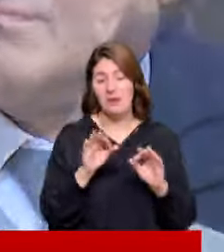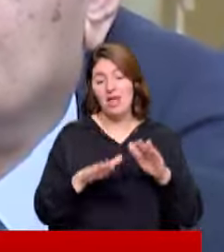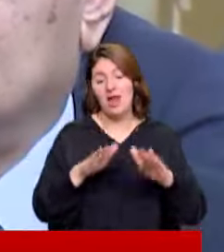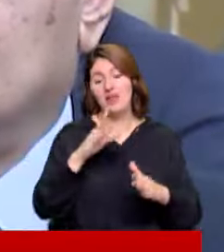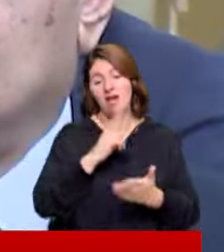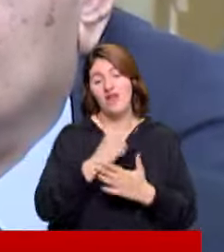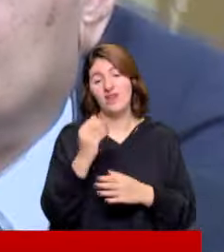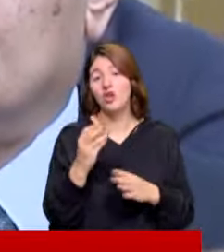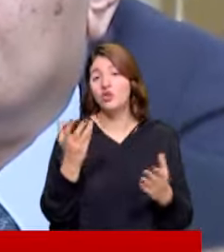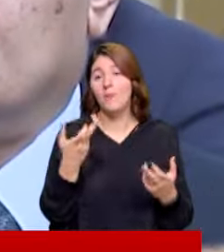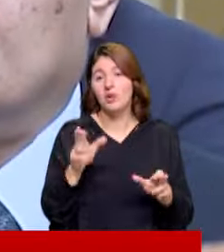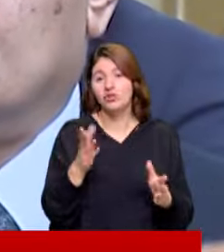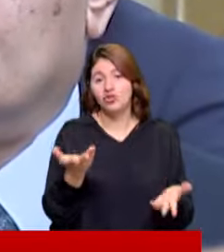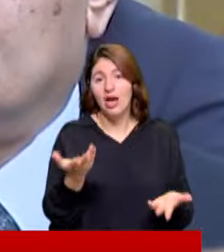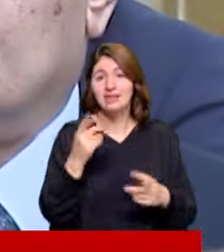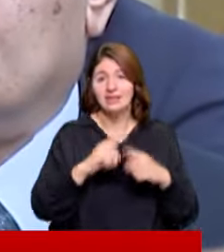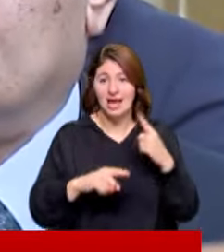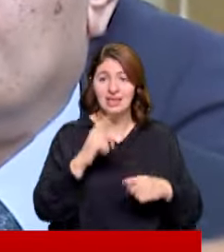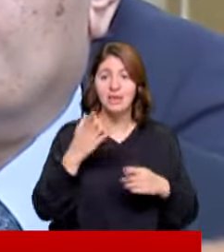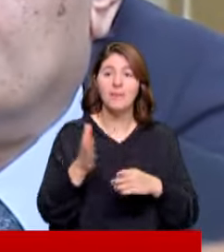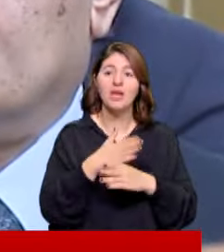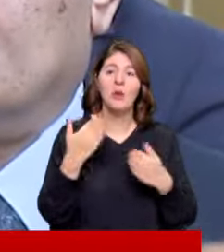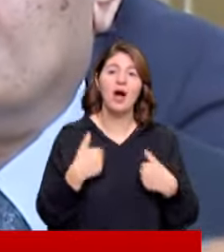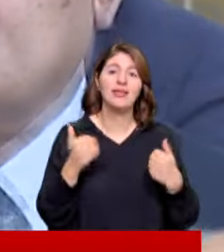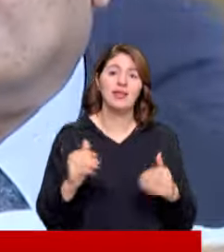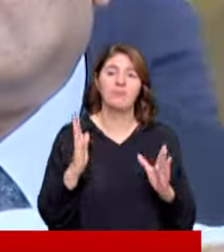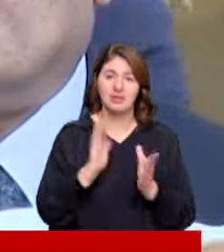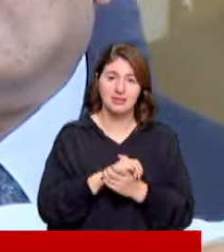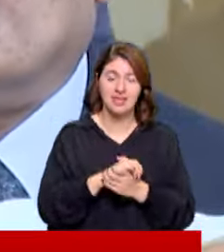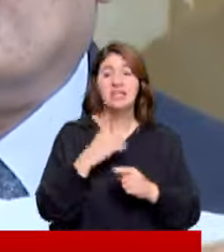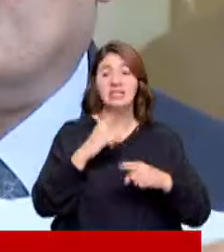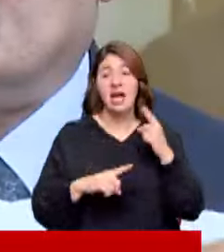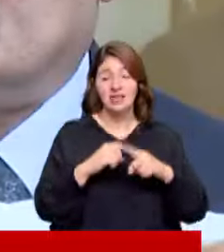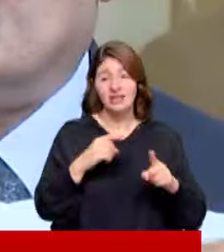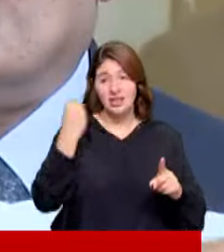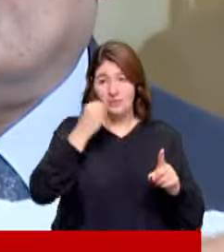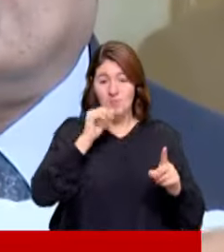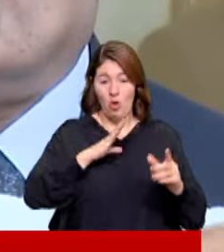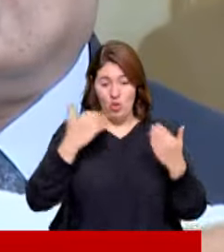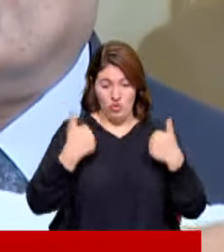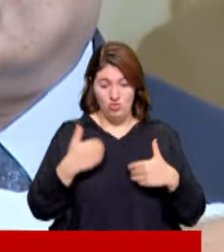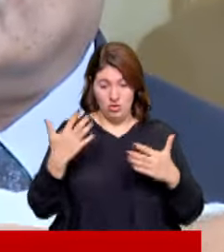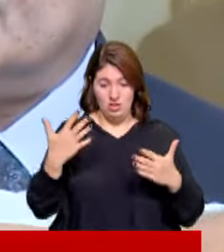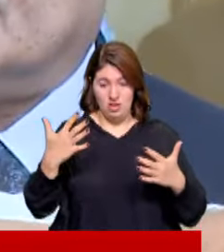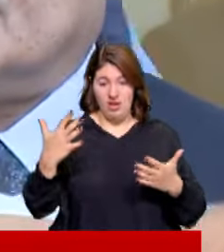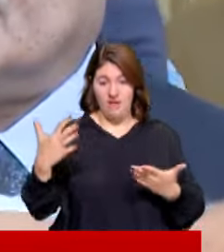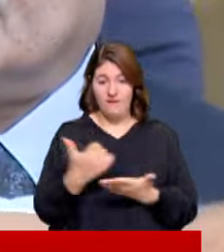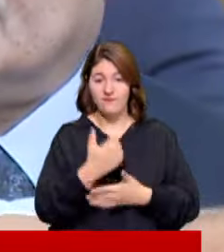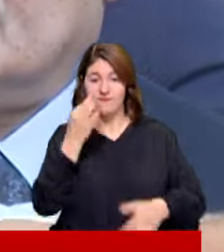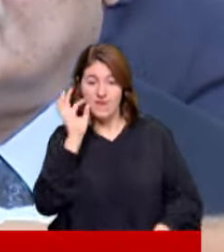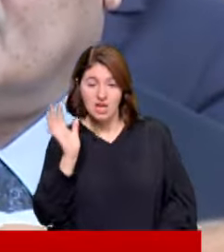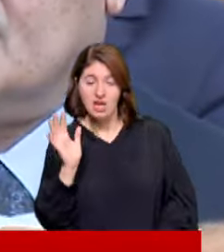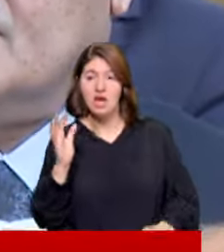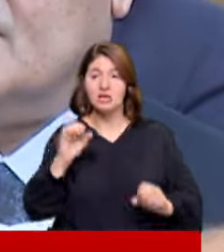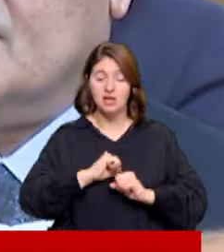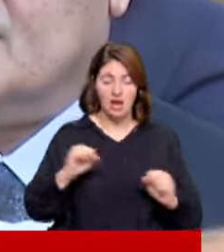verir. Boşu boşuna siyasetin malzemesi haline gelmez. Siyaseten Ekrem İmamoğlu kazançlı çıktı, zararlı